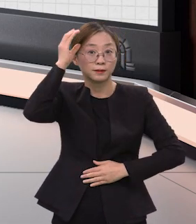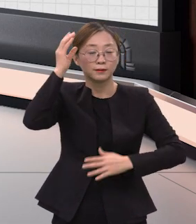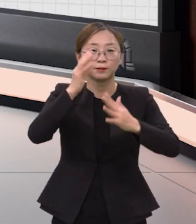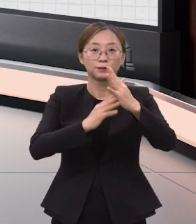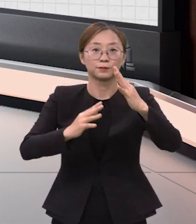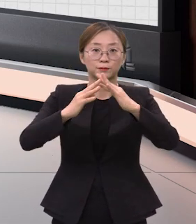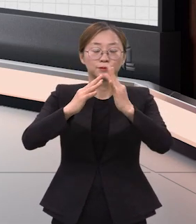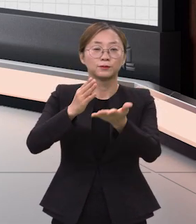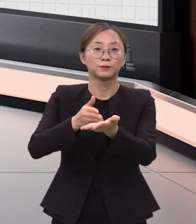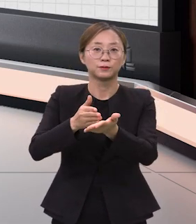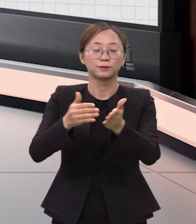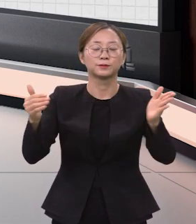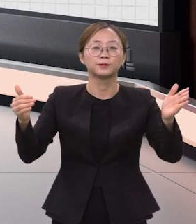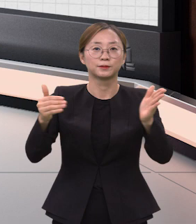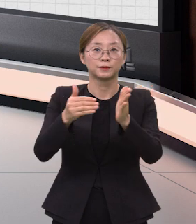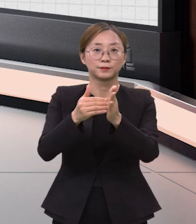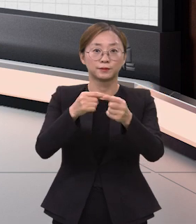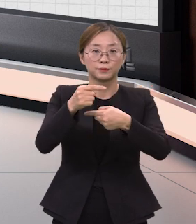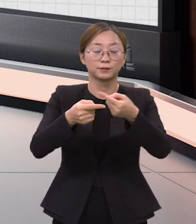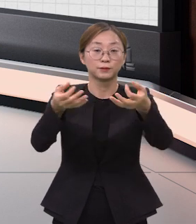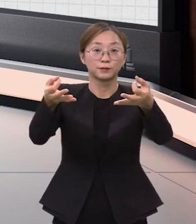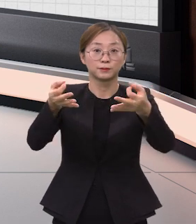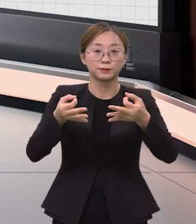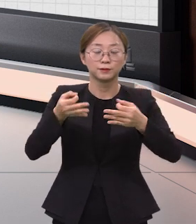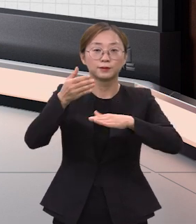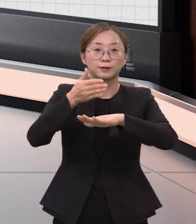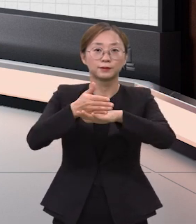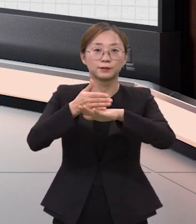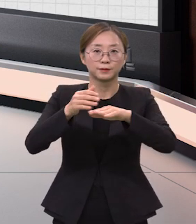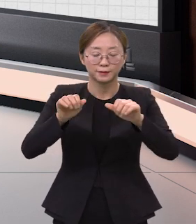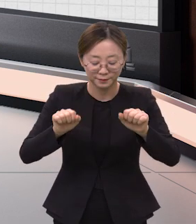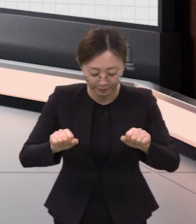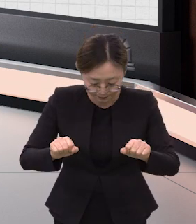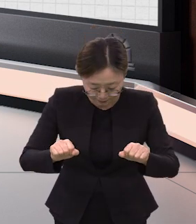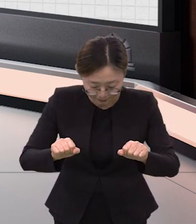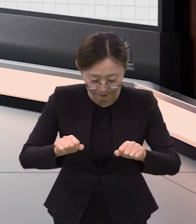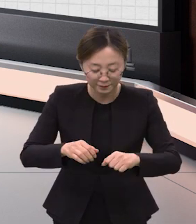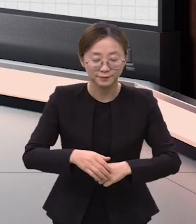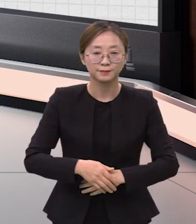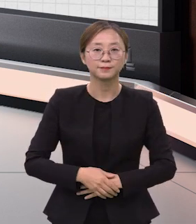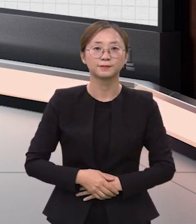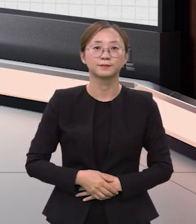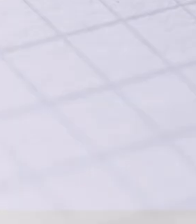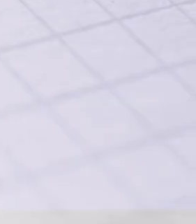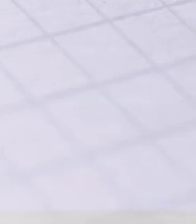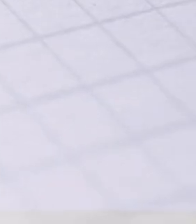이번 주 공주뉴스 마칩니다. 오늘도 함께해 주신 시민 여러분 고맙습니다.